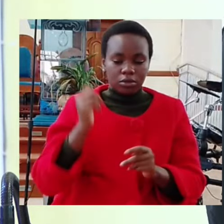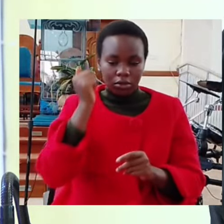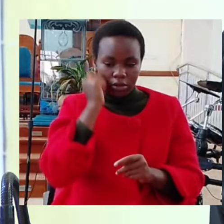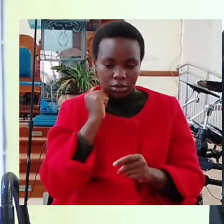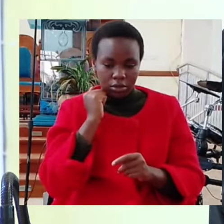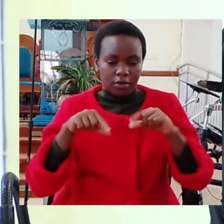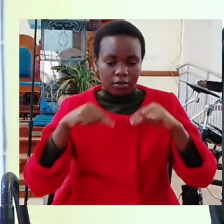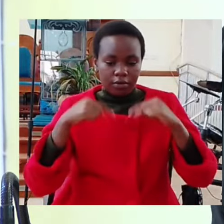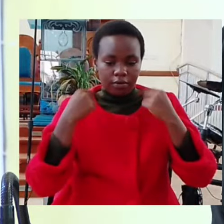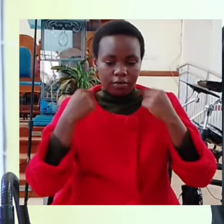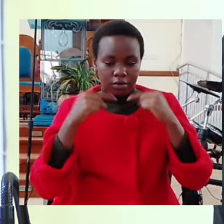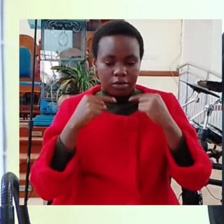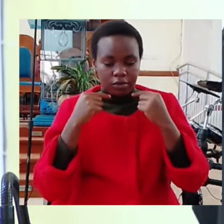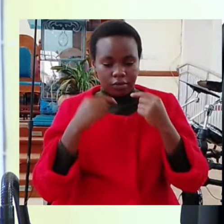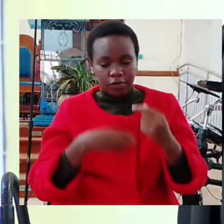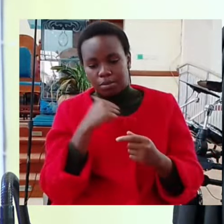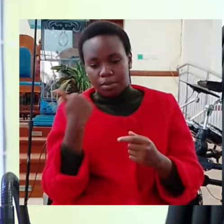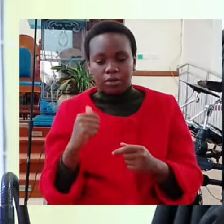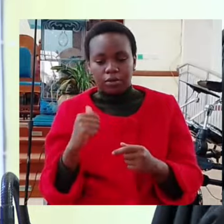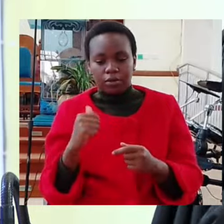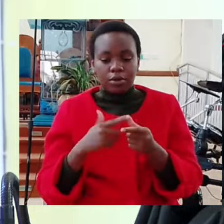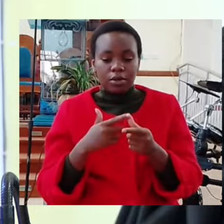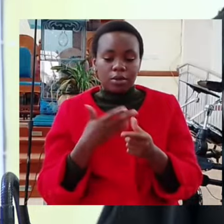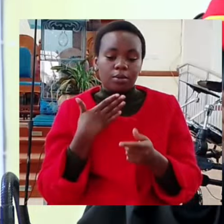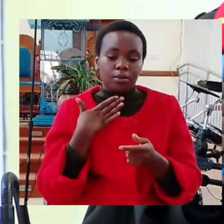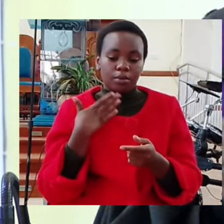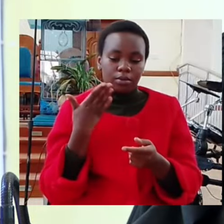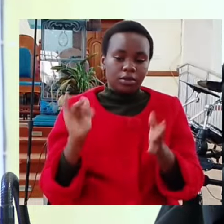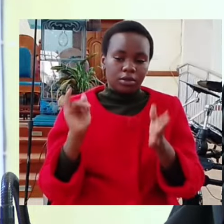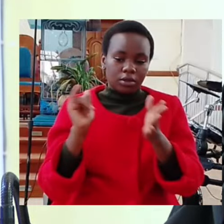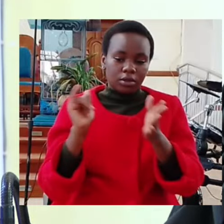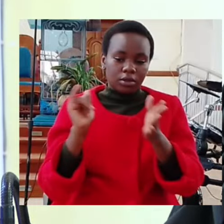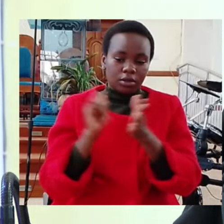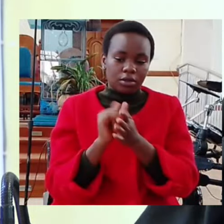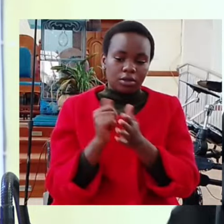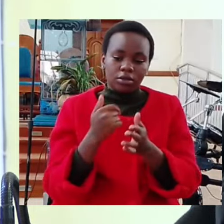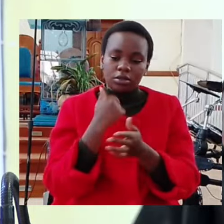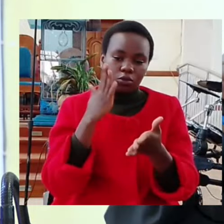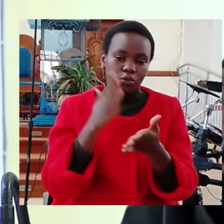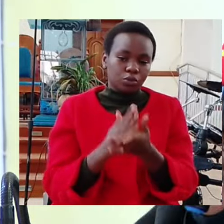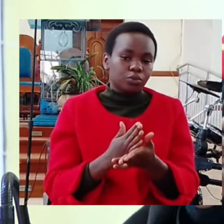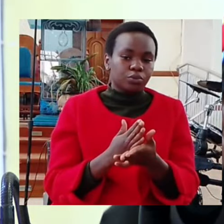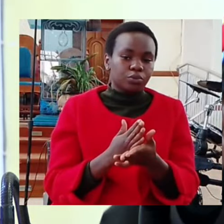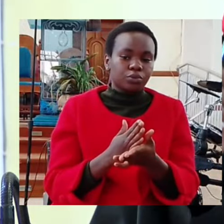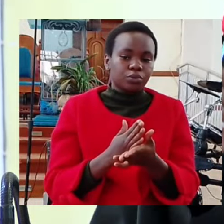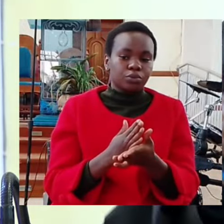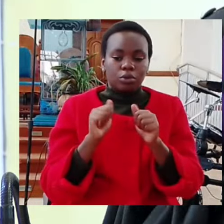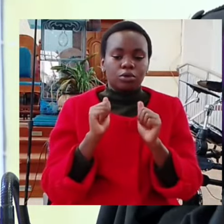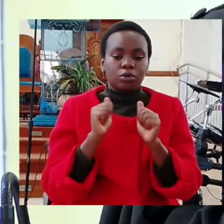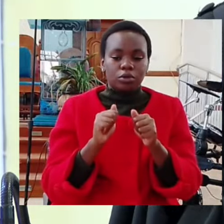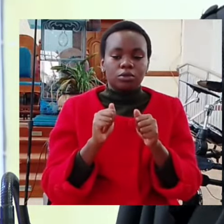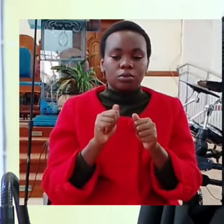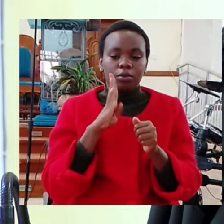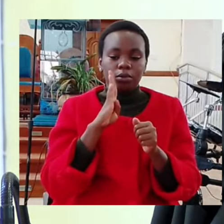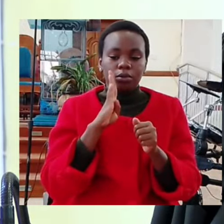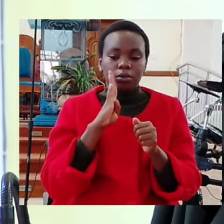adhieko wanangania. We are there. That one, I commend you. That we are able to encourage each